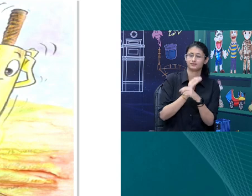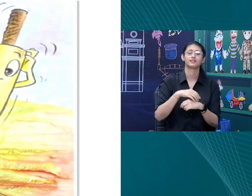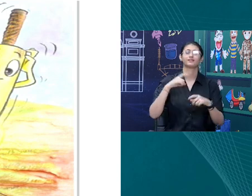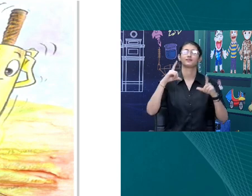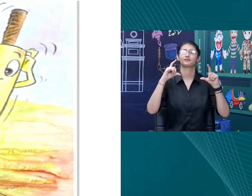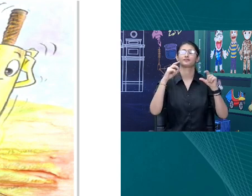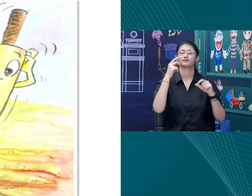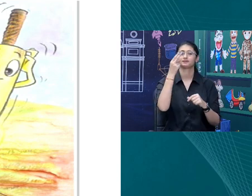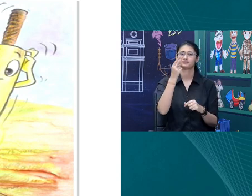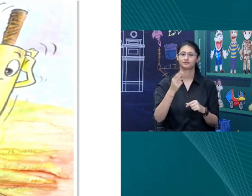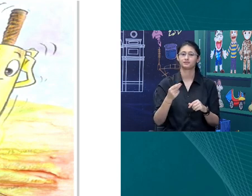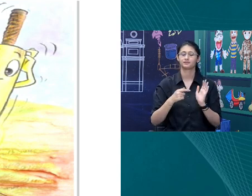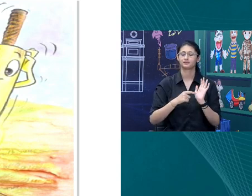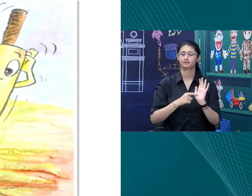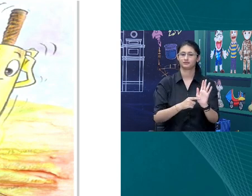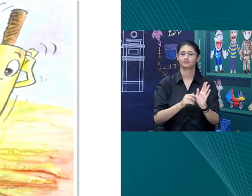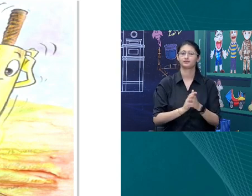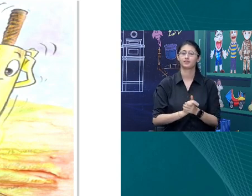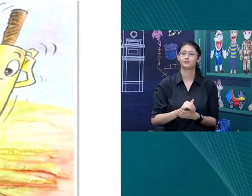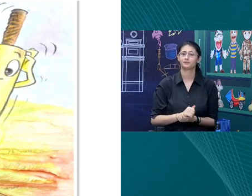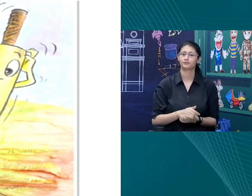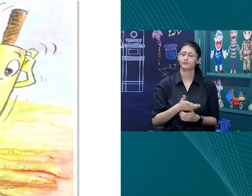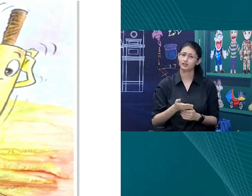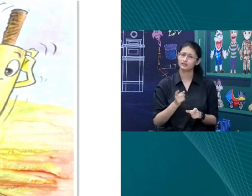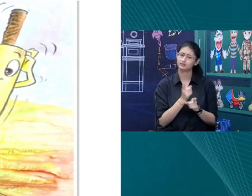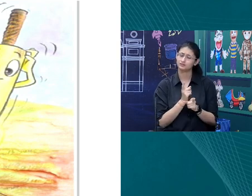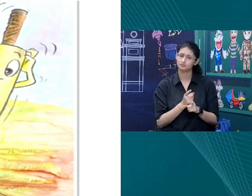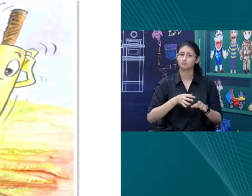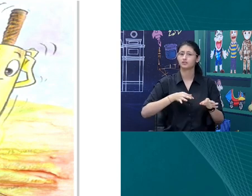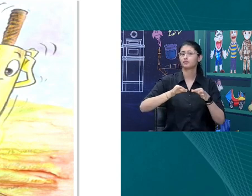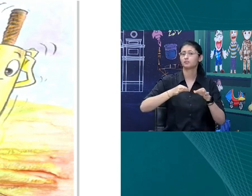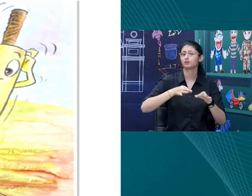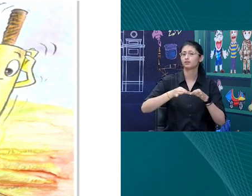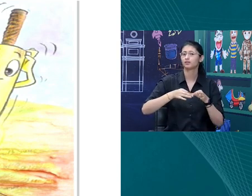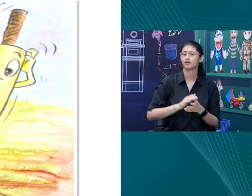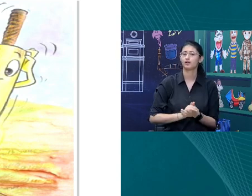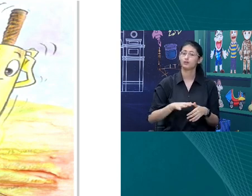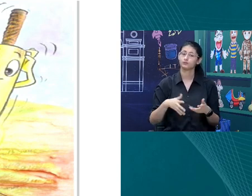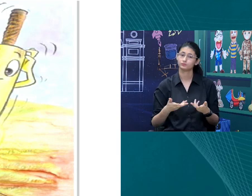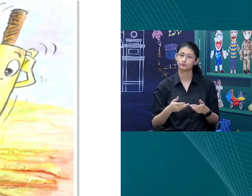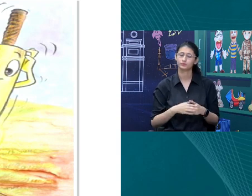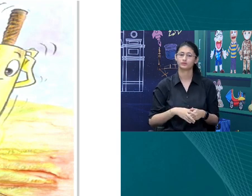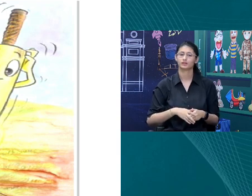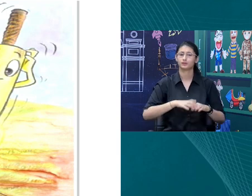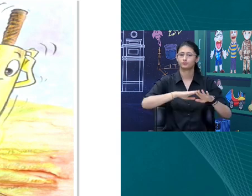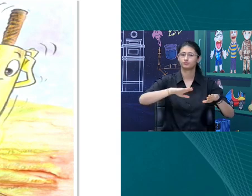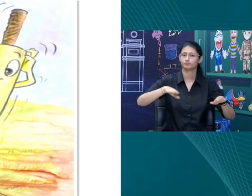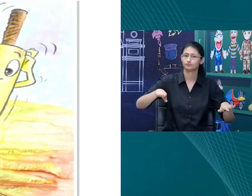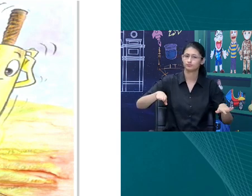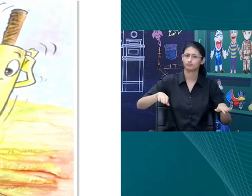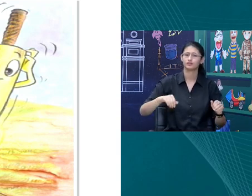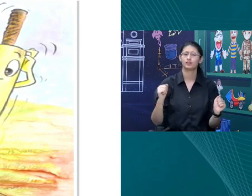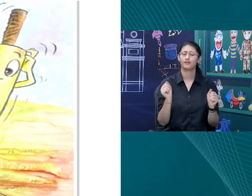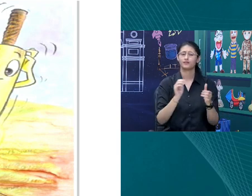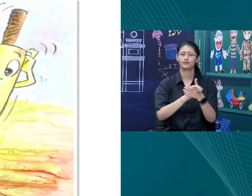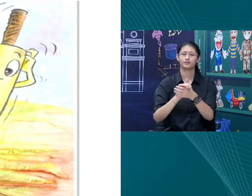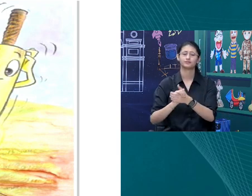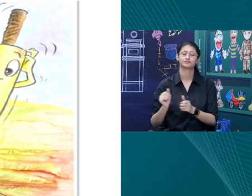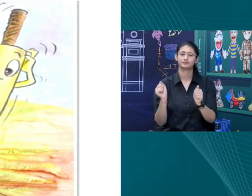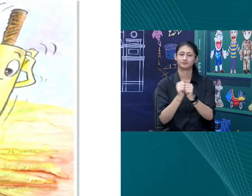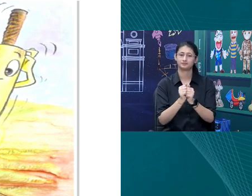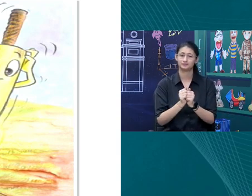वर्णन कक्षा में अध्यापिका भी कर सकती है या फिर बच्चे आपस में जब ग्रुप में बैठते हैं वो भी एक दूसरे को